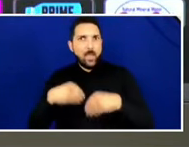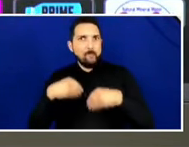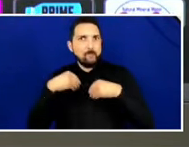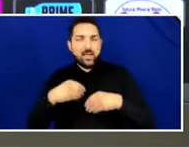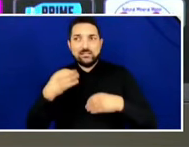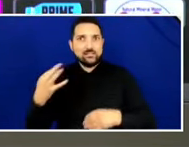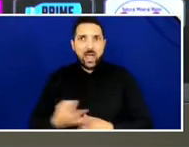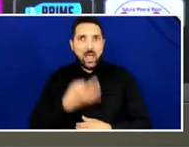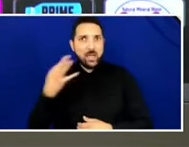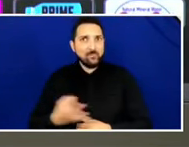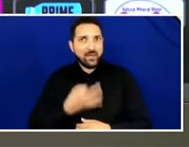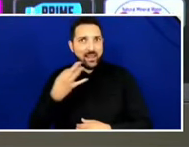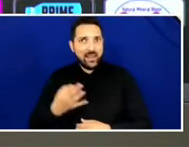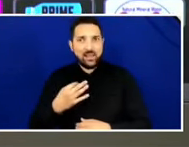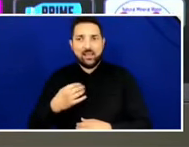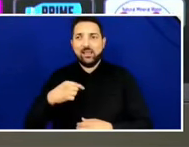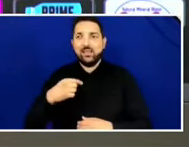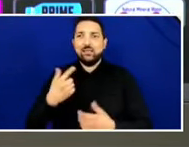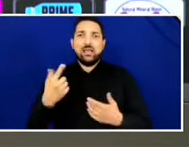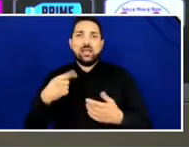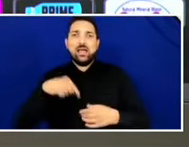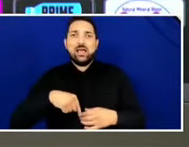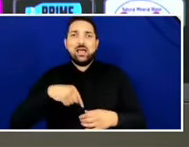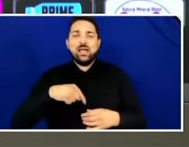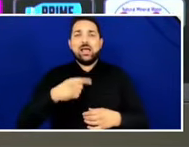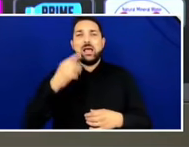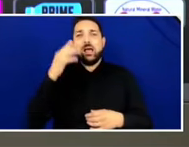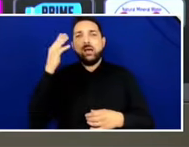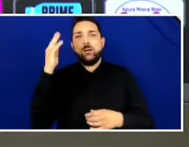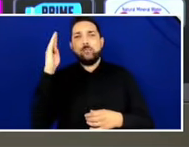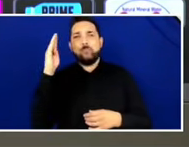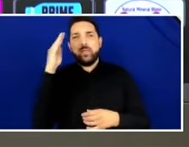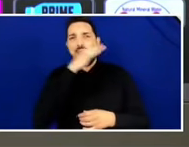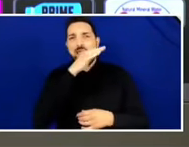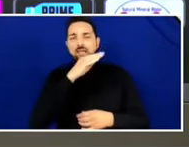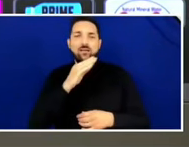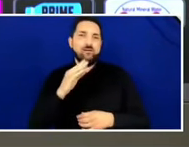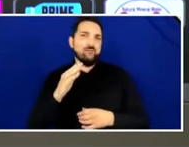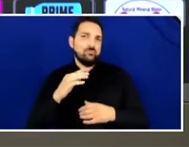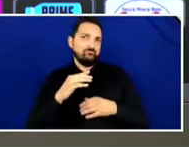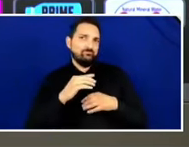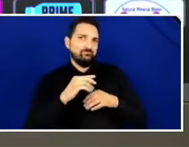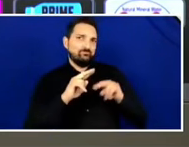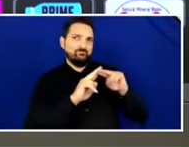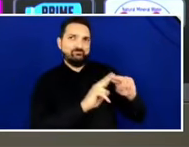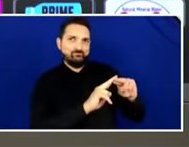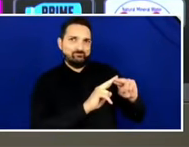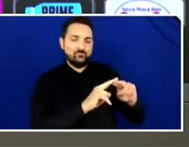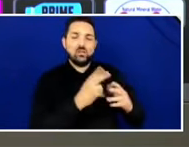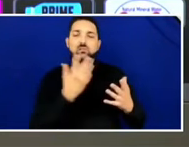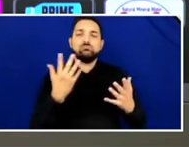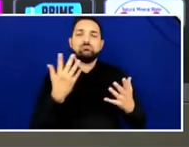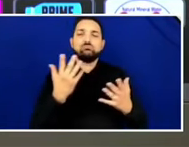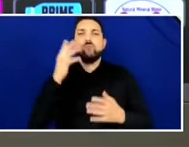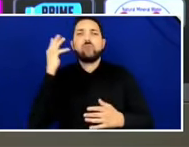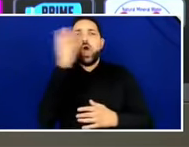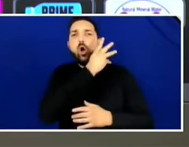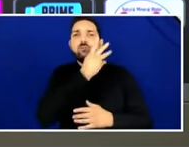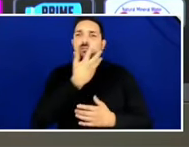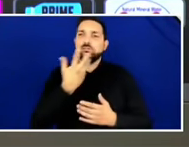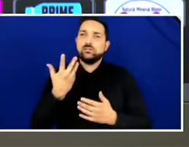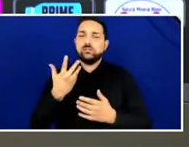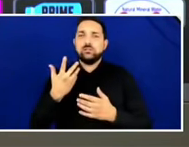momento milik è fuori eccetera le chiedo però il giorno in cui dovesse riposare o comunque abbiamo visto quando è